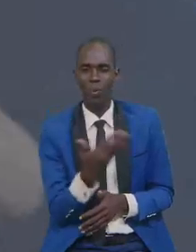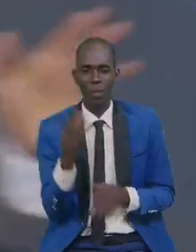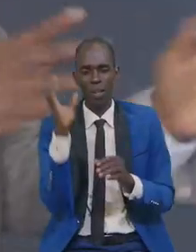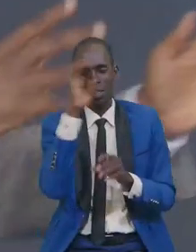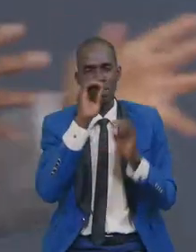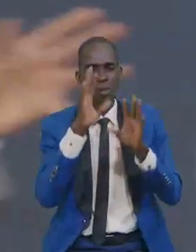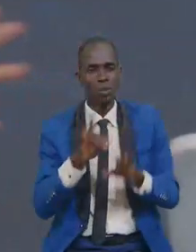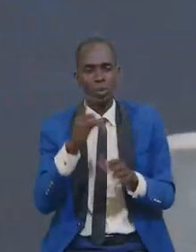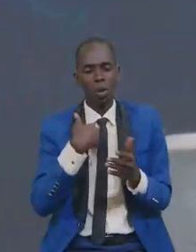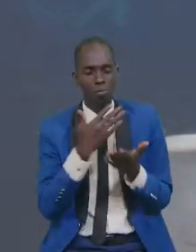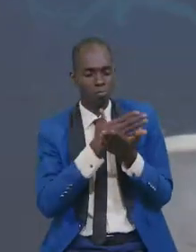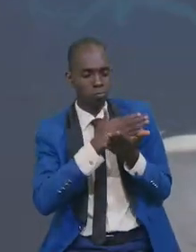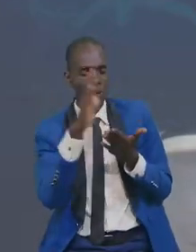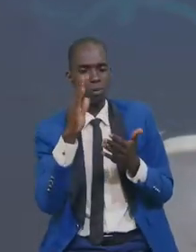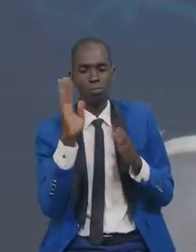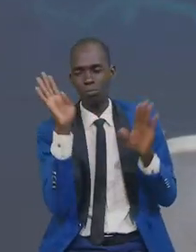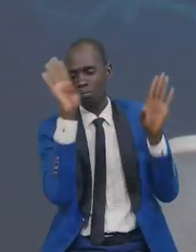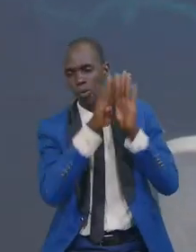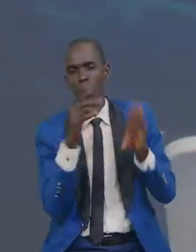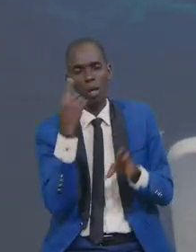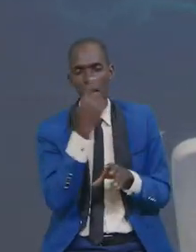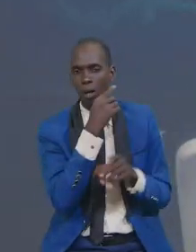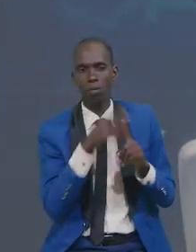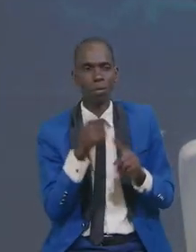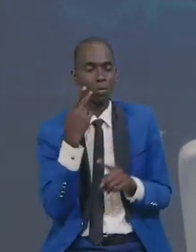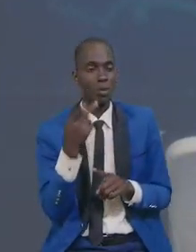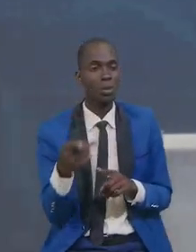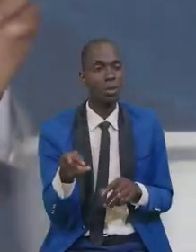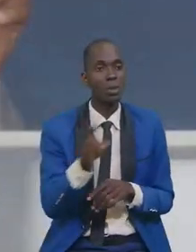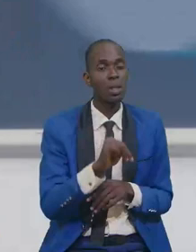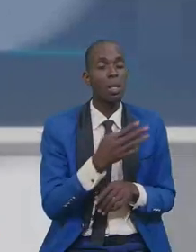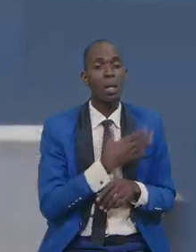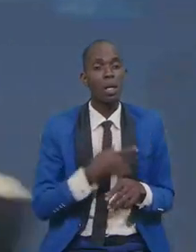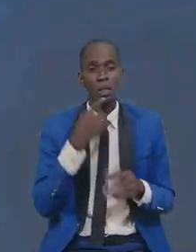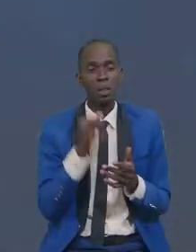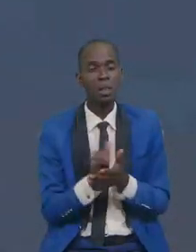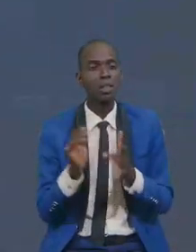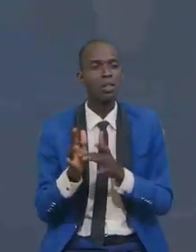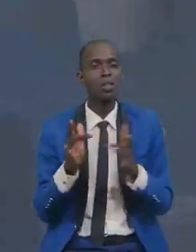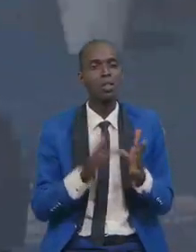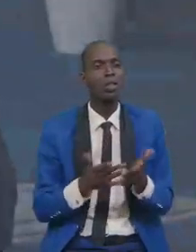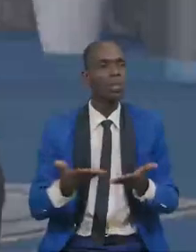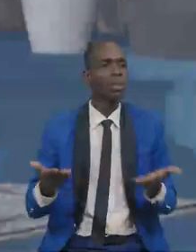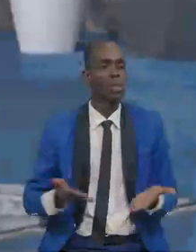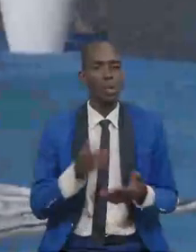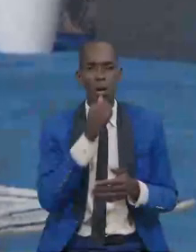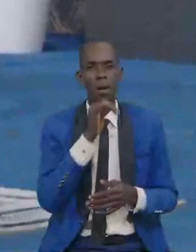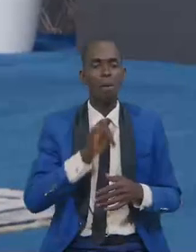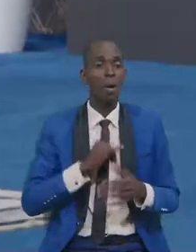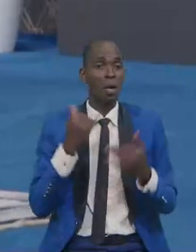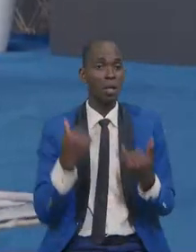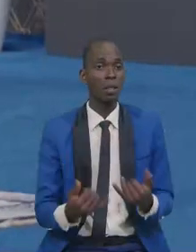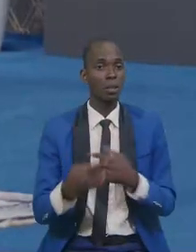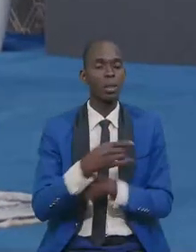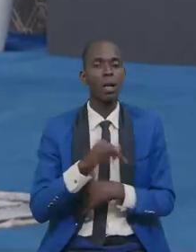les bloques de ta vue et tu les éloignes de toi. Tu dis, Jésus, me voici